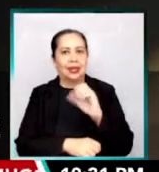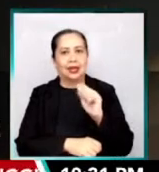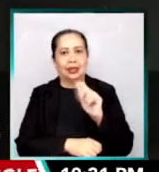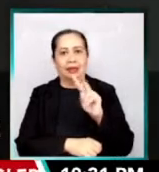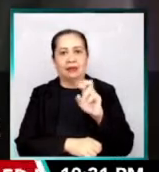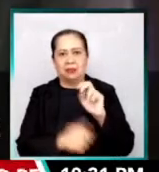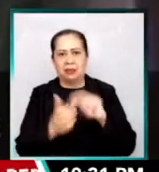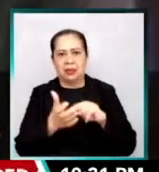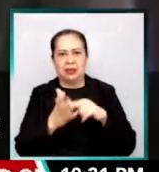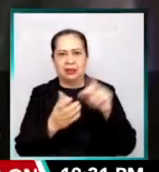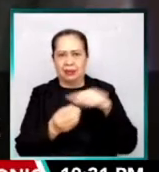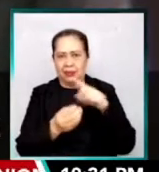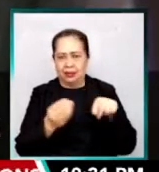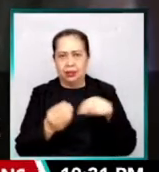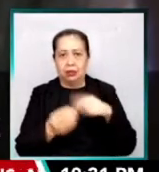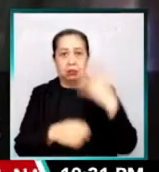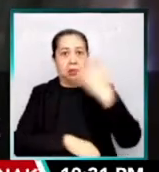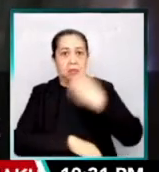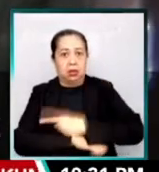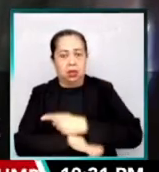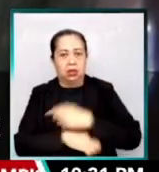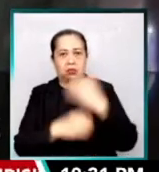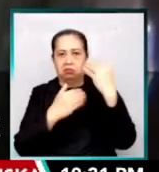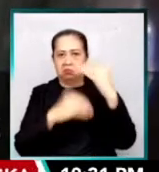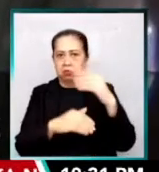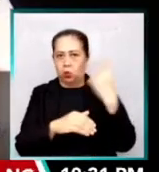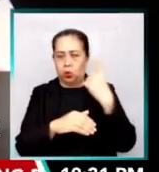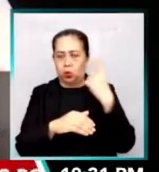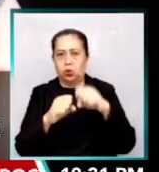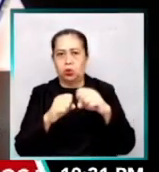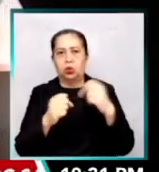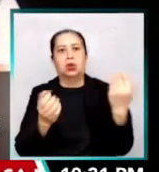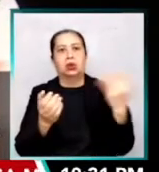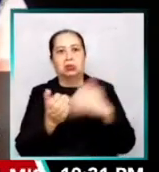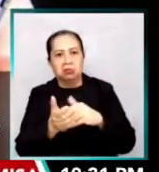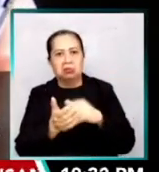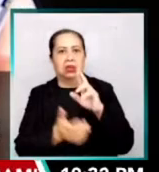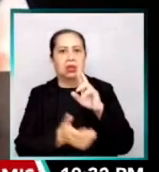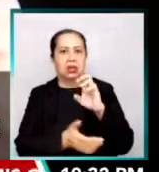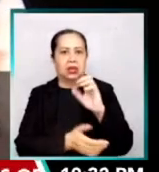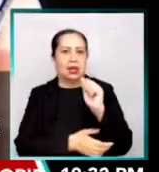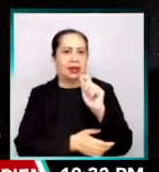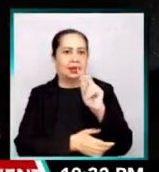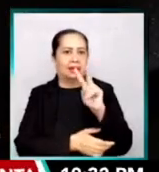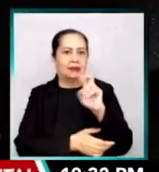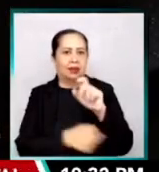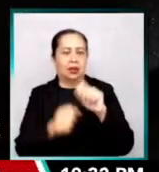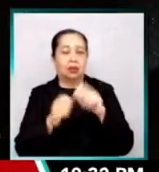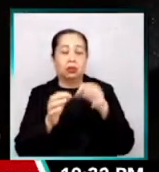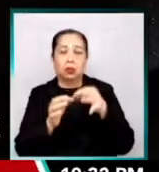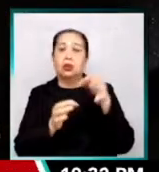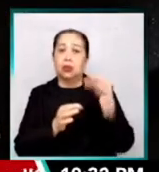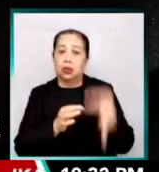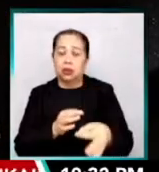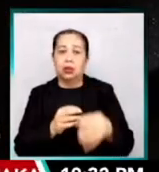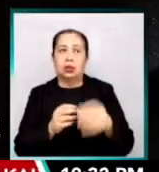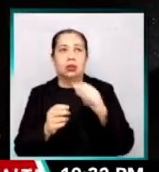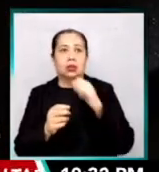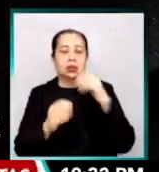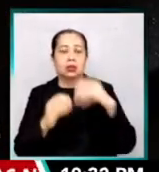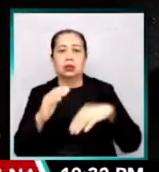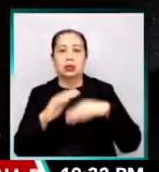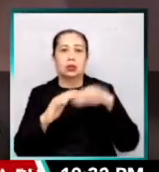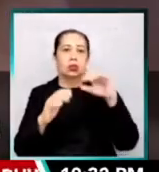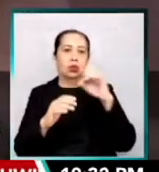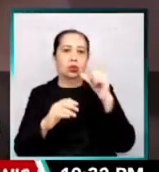SIM, 5 araw lang ang palugit para ipareactivate. Pwede ang magkaroon ng extension ng di lalagpas sa 120